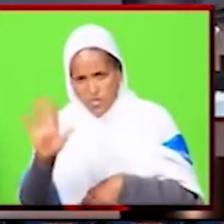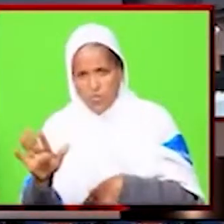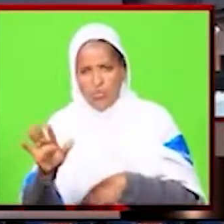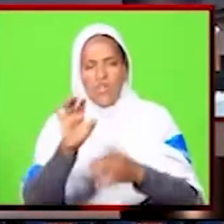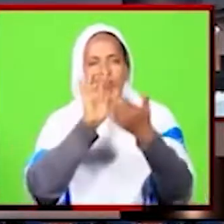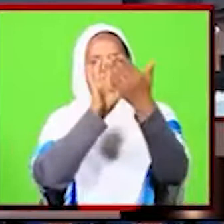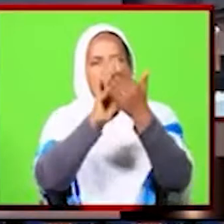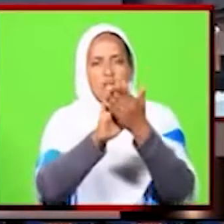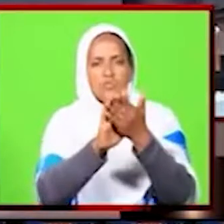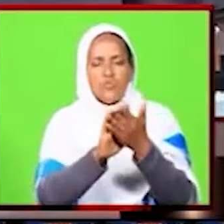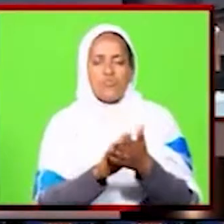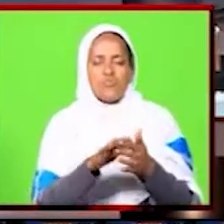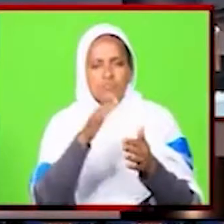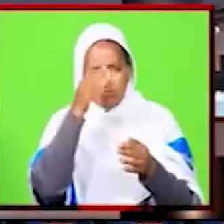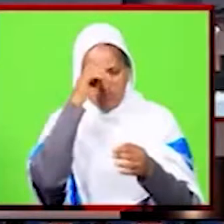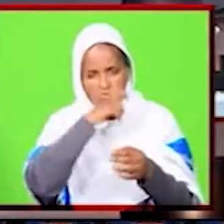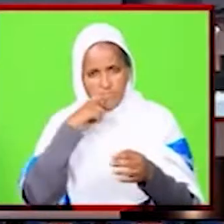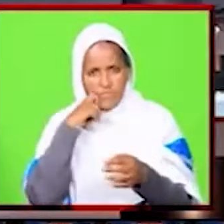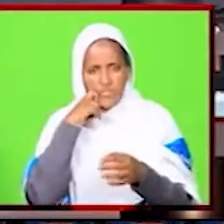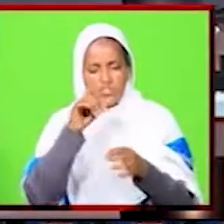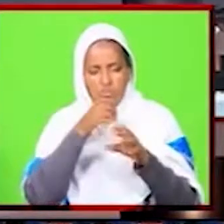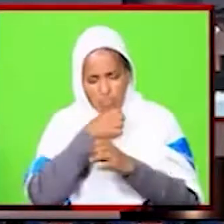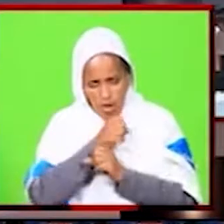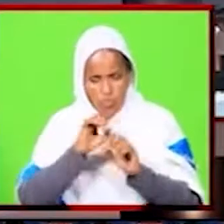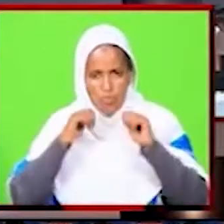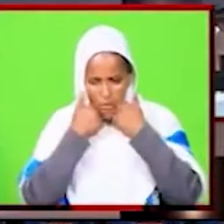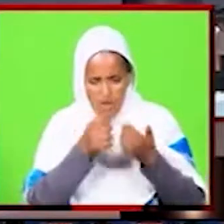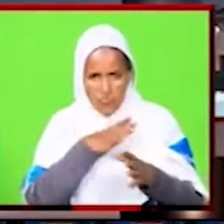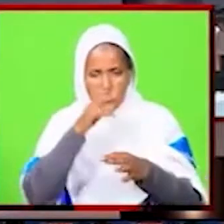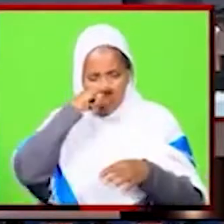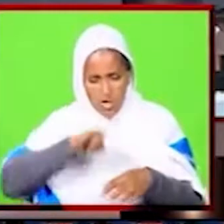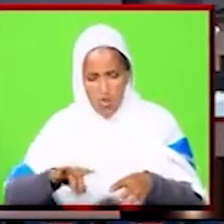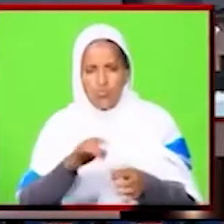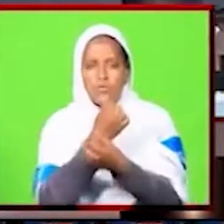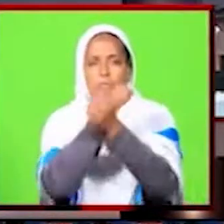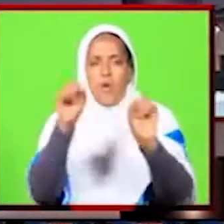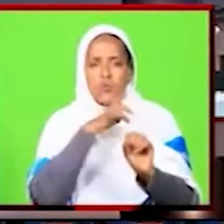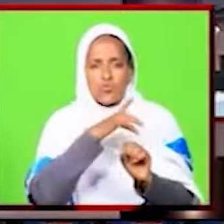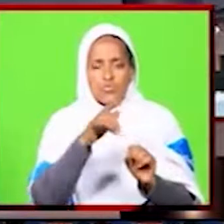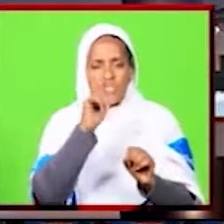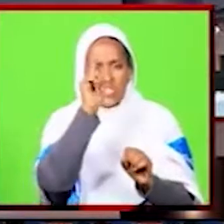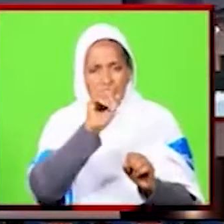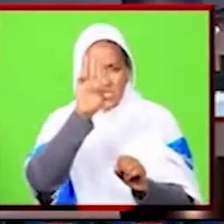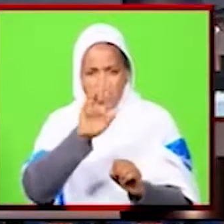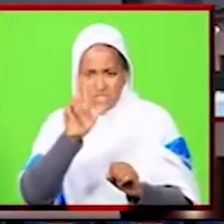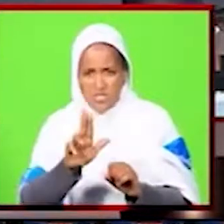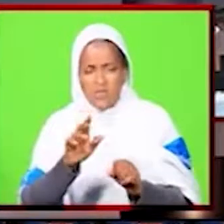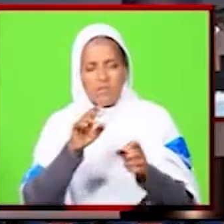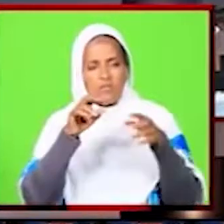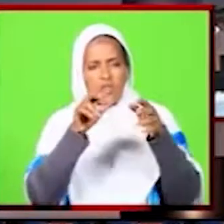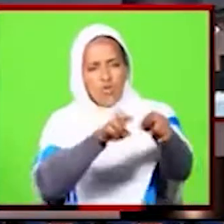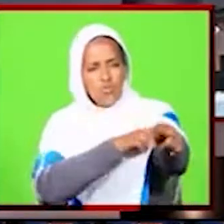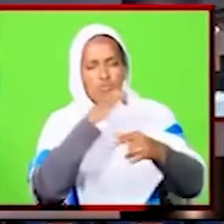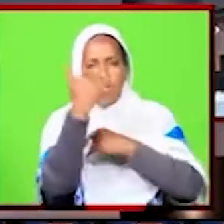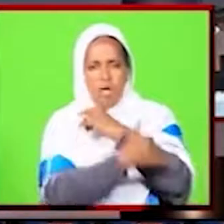ቋንቋቸውን የማታውቀውን ፊታቸው የደነደነውን ሽማግሌውንም የማያፍሩትን ሕፃኑንም የማይምሩትን ሕዝብ ንስር